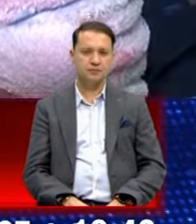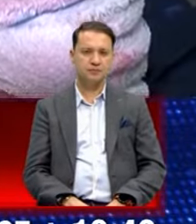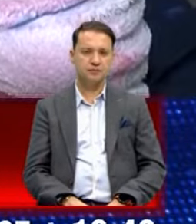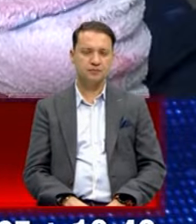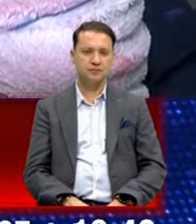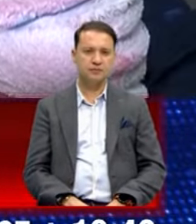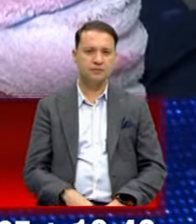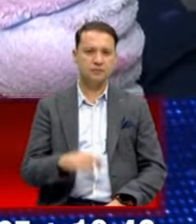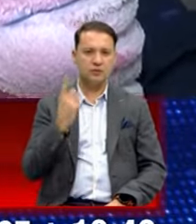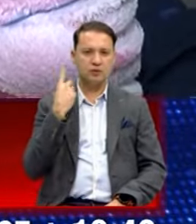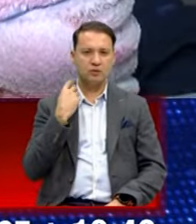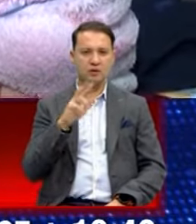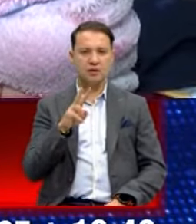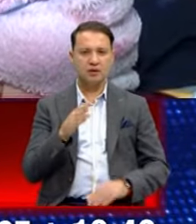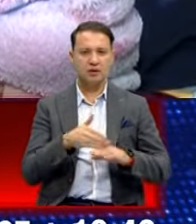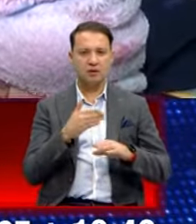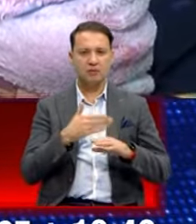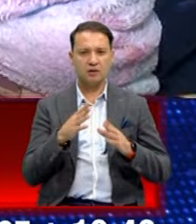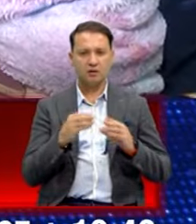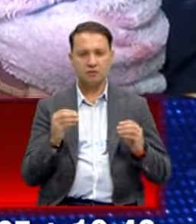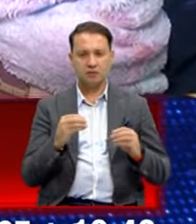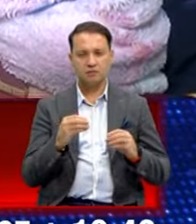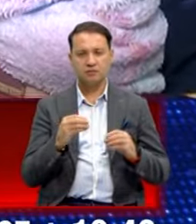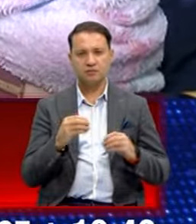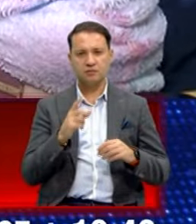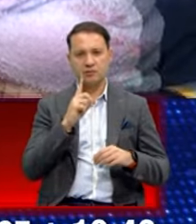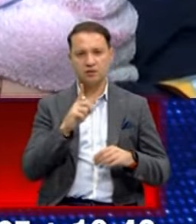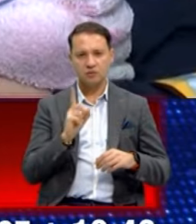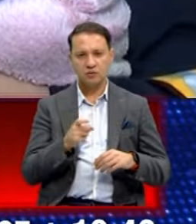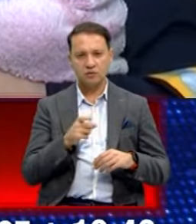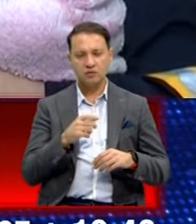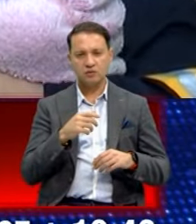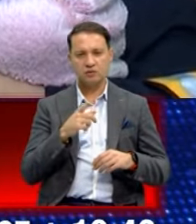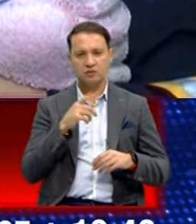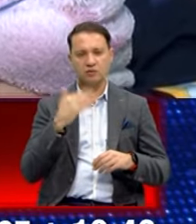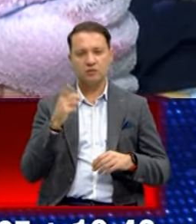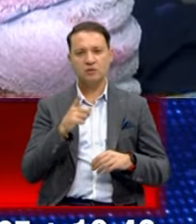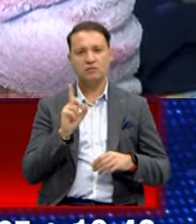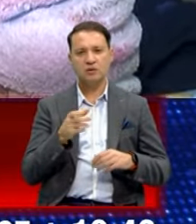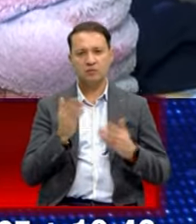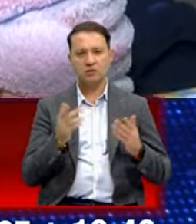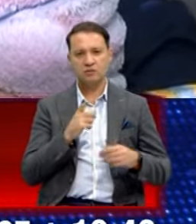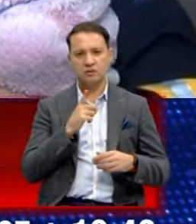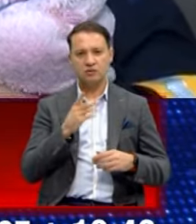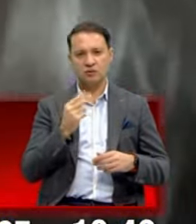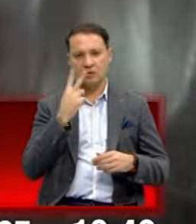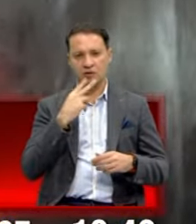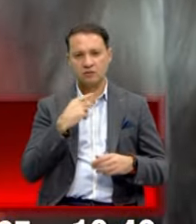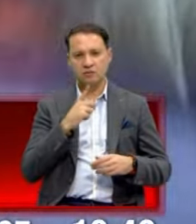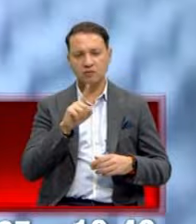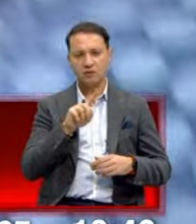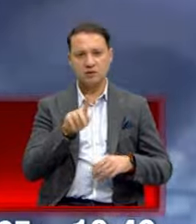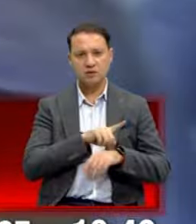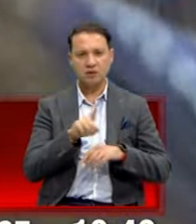Bebeğim. Dün iki kedimi kaybettim aslında ben. Birini buldum ama Saruhan'ı bulamadım. Çok ağladım.